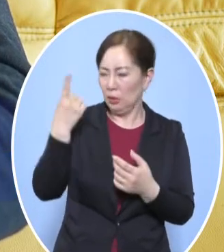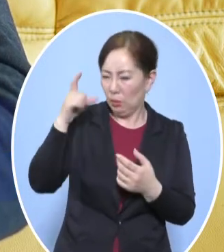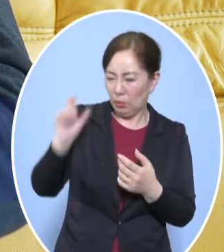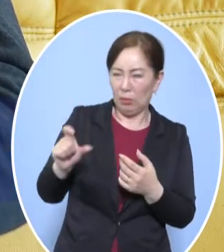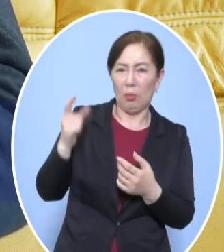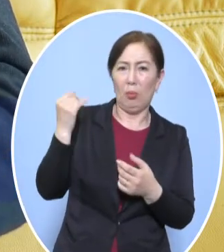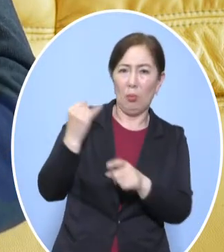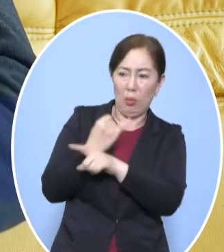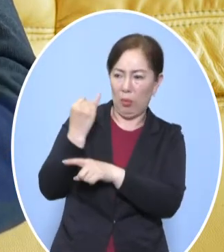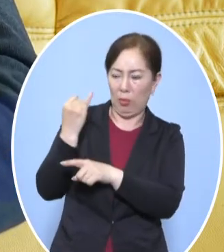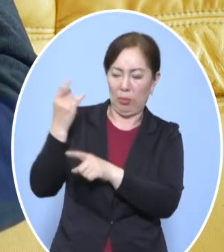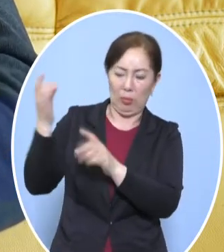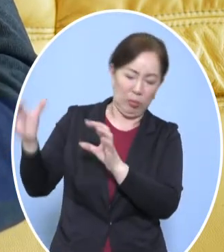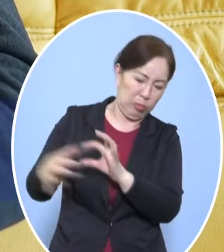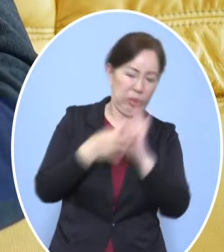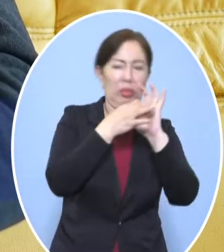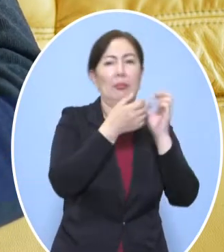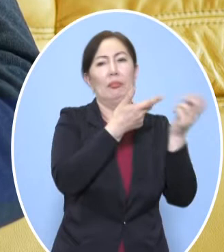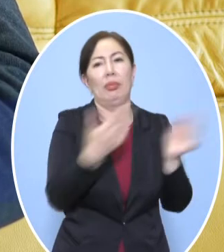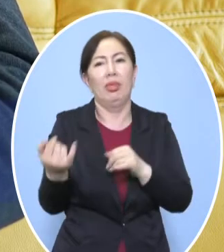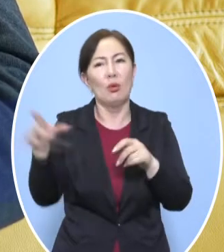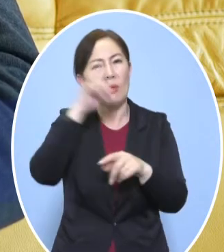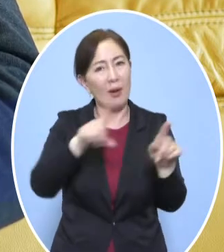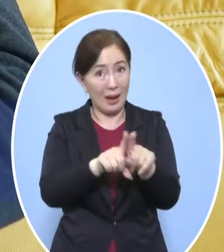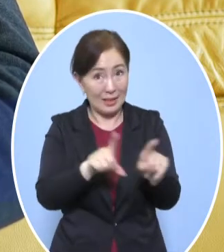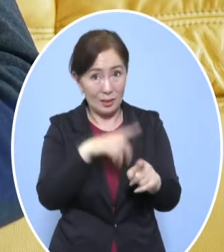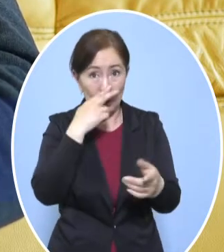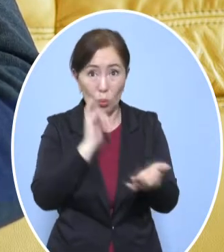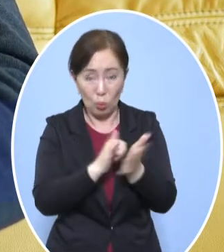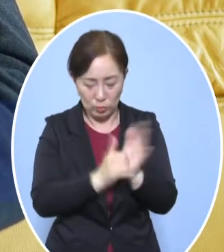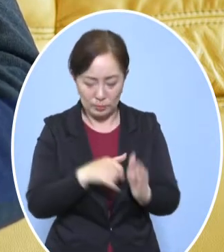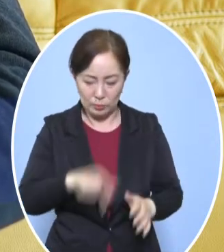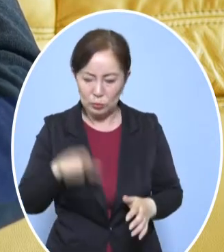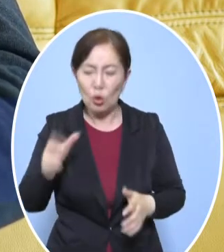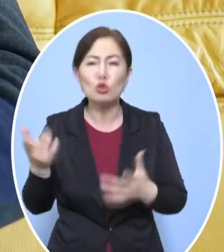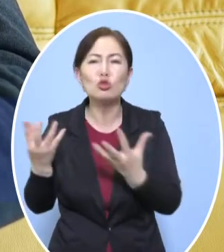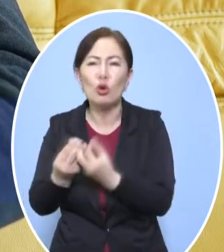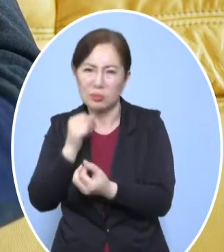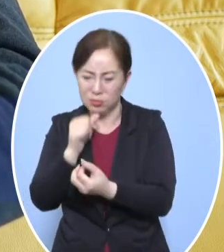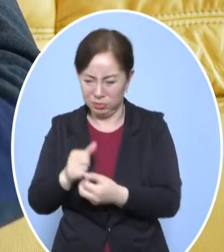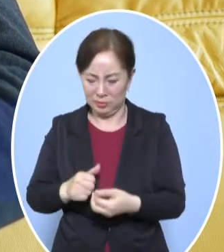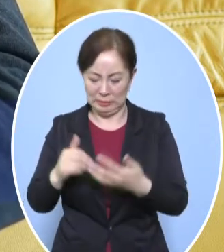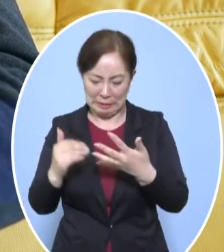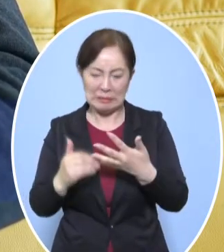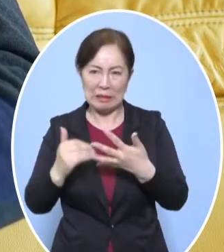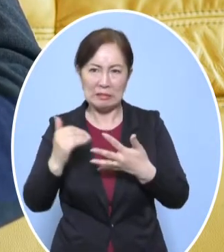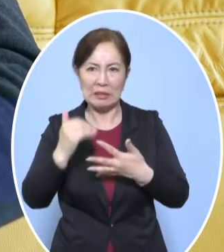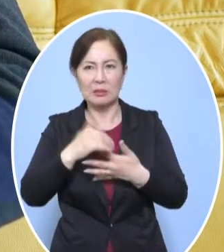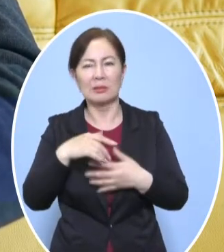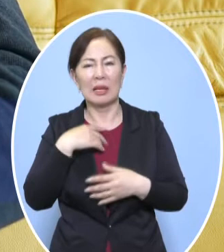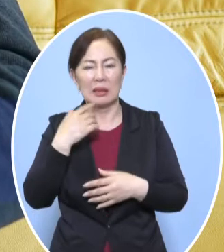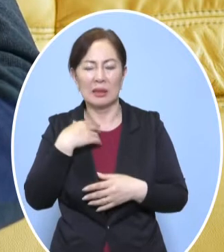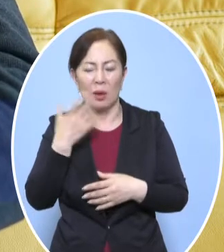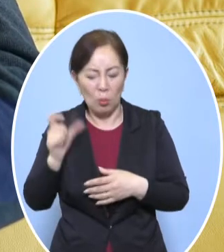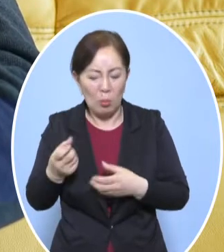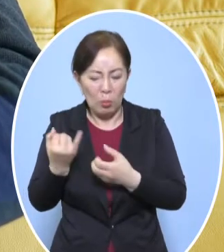тийм юмнууд нөгөө нэг ихрийн эвэр дөргөл 1000 хүрээр дөргөнө гэдэг чинь л болоод байна. Гэхдээ тэр хүмүүс бас цөөн биш байна. Шат